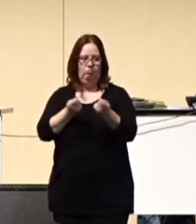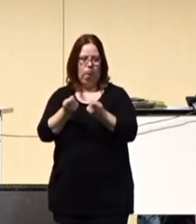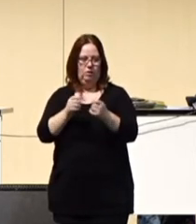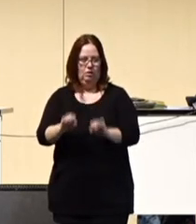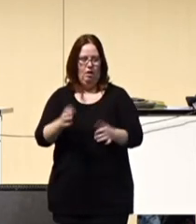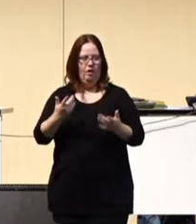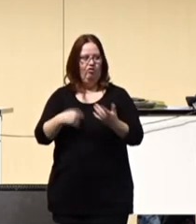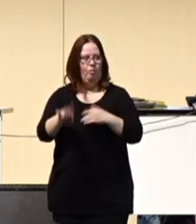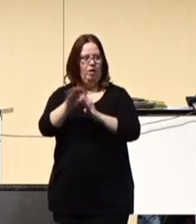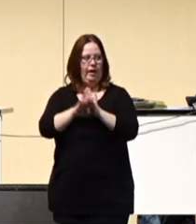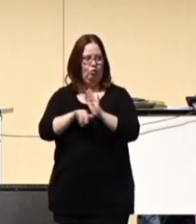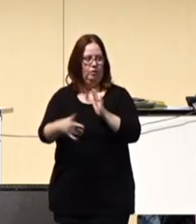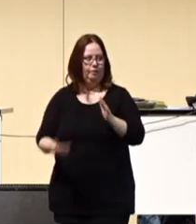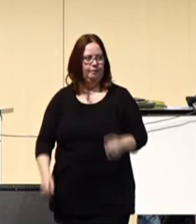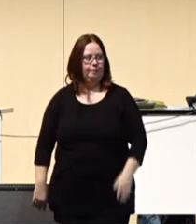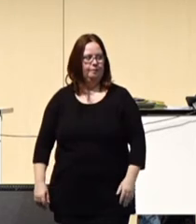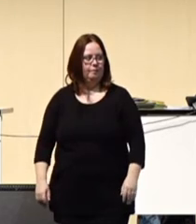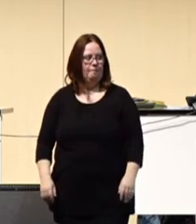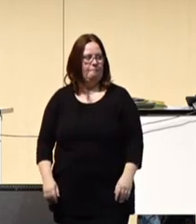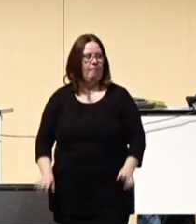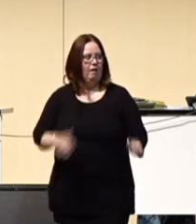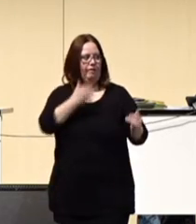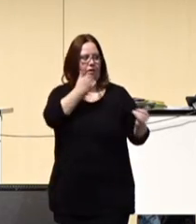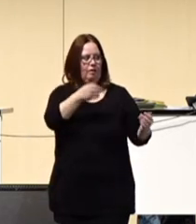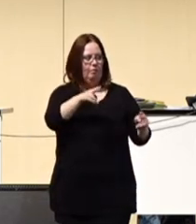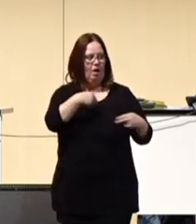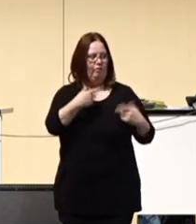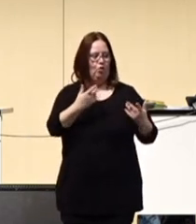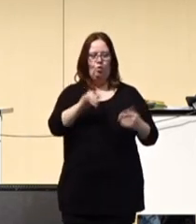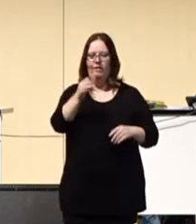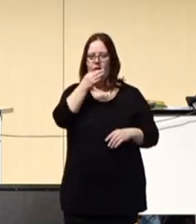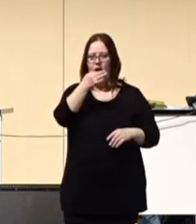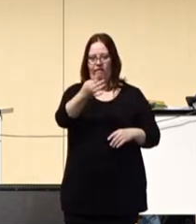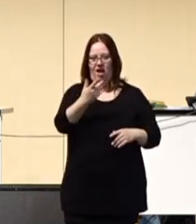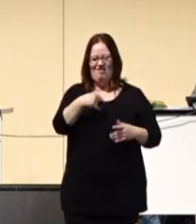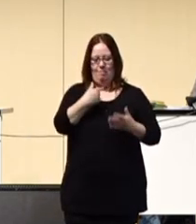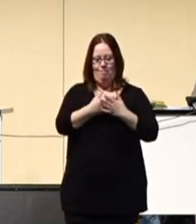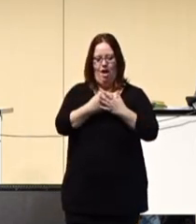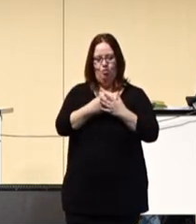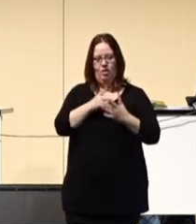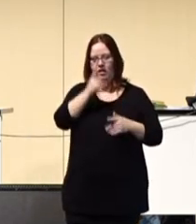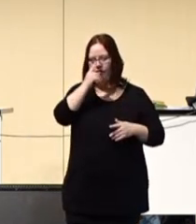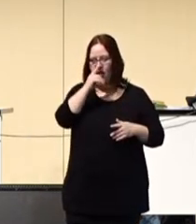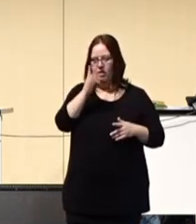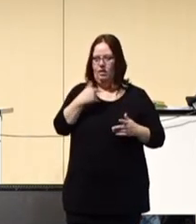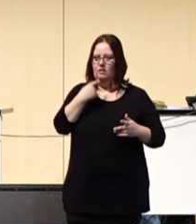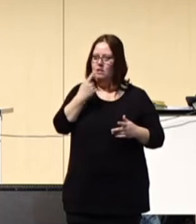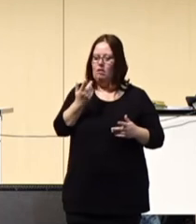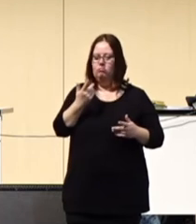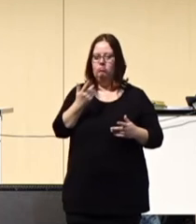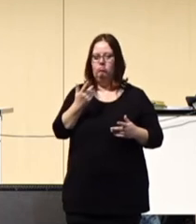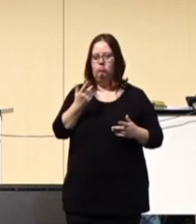mit weiteren Verfügungen. Ja, vielen Dank für die Beantwortung. Gestatten Sie mir eine Nachfrage, auch wenn Sie die